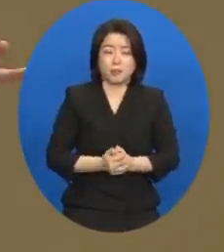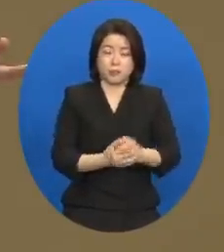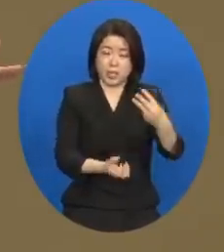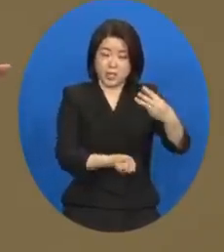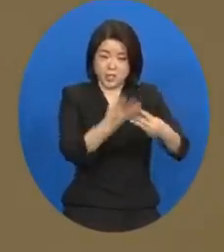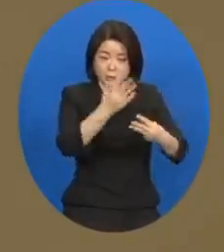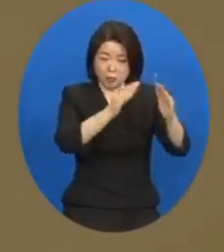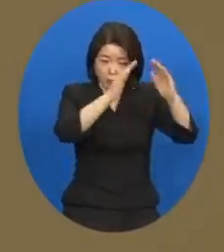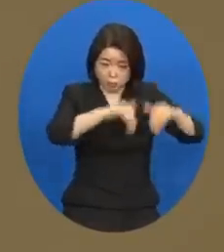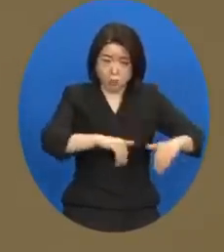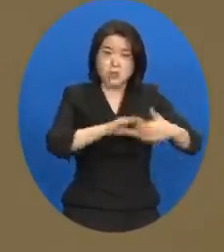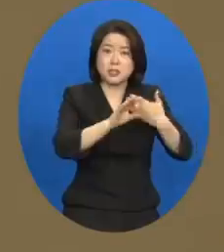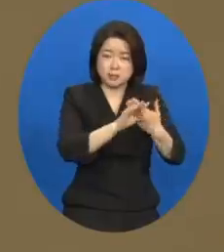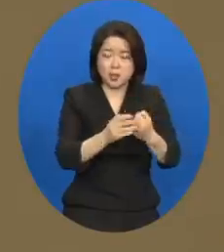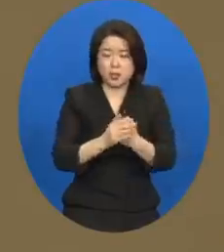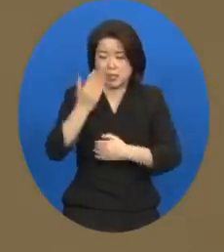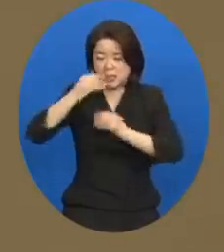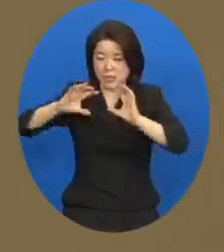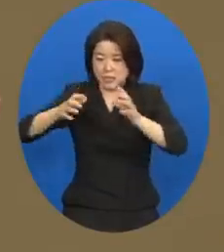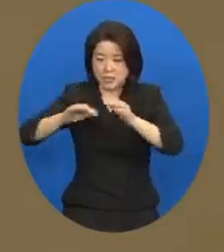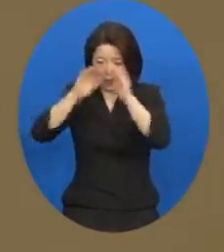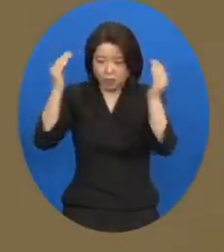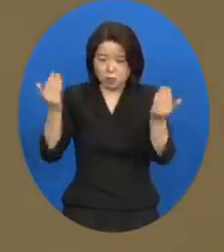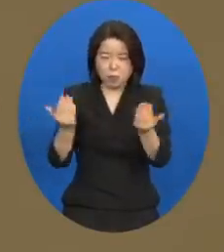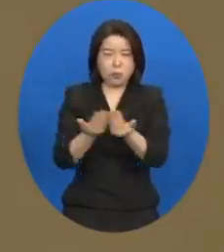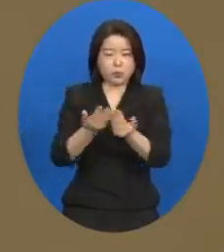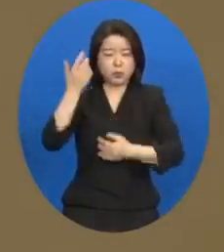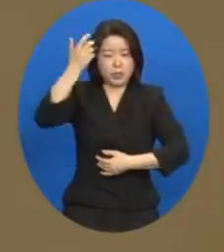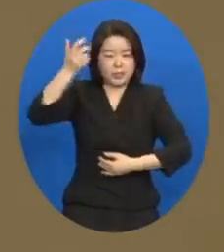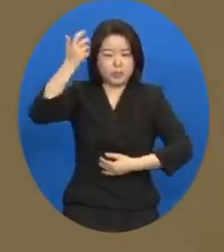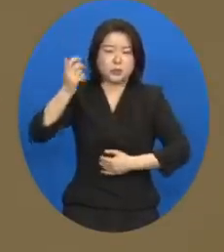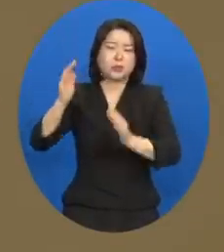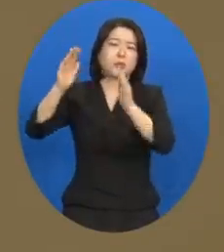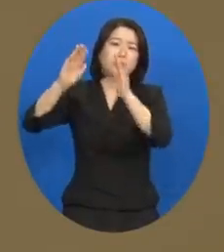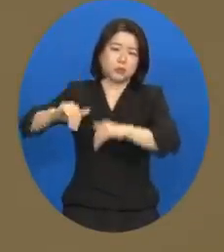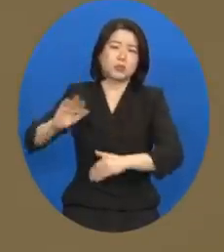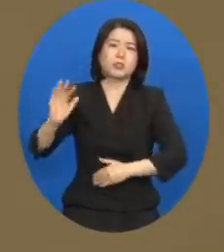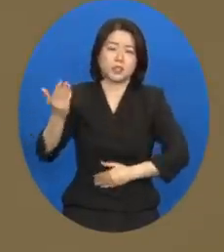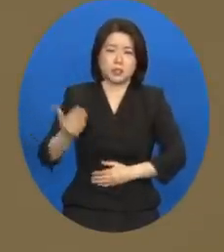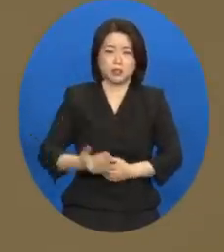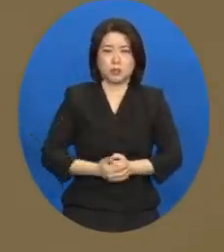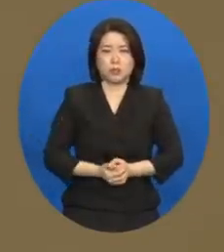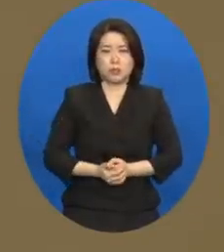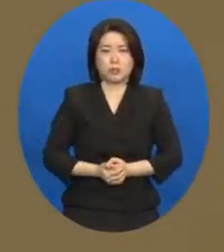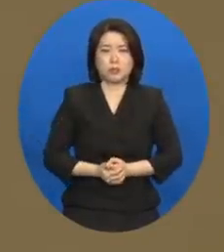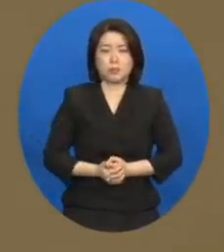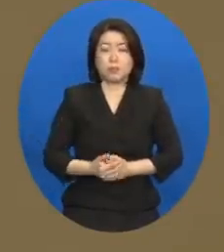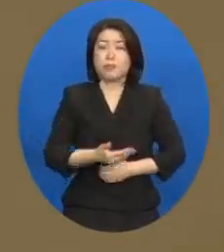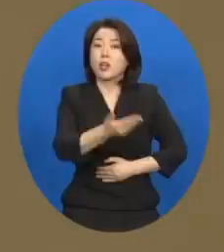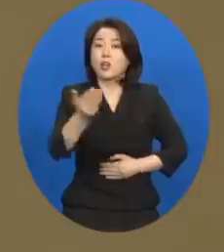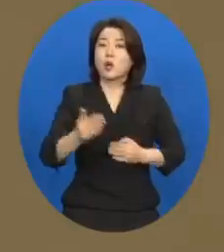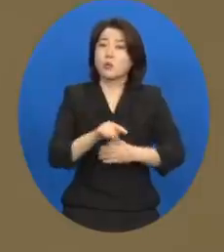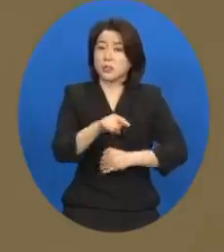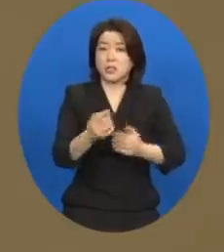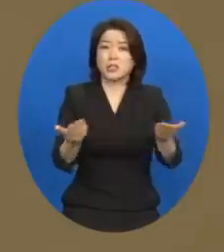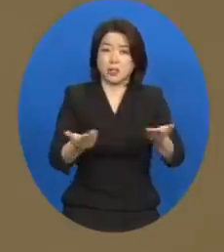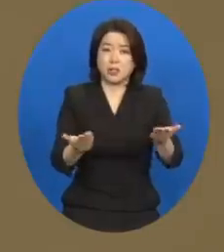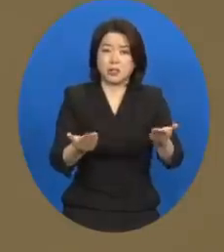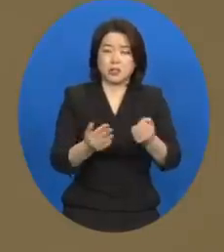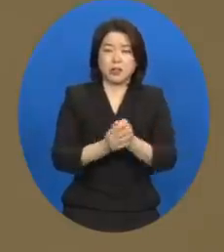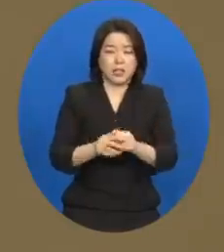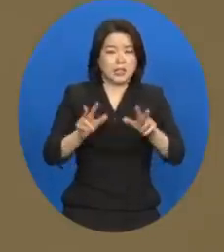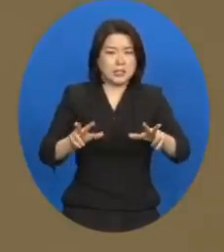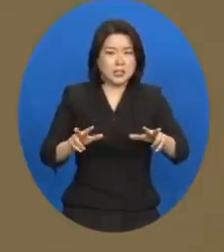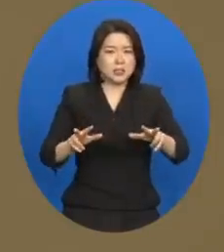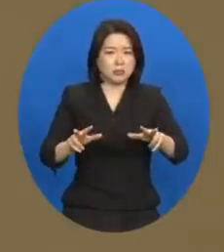지파가 무너지니까 이스라엘 전체가 영적으로 무너져 버리게 된 거죠. 여러분, 이 일이